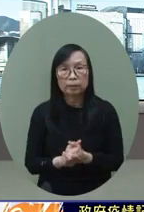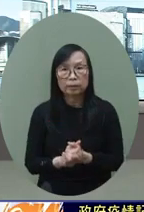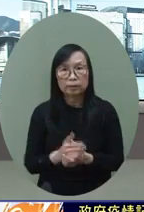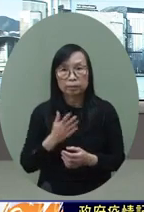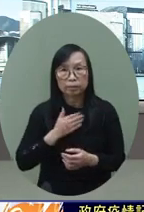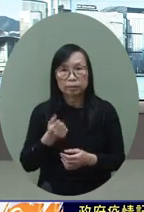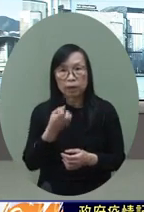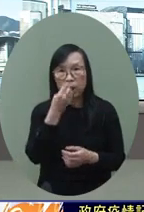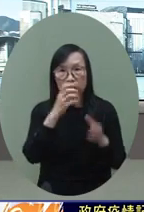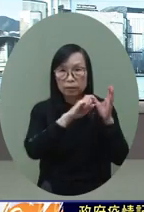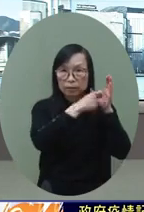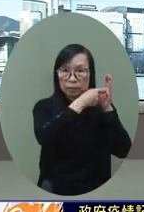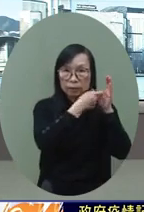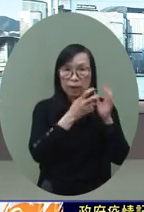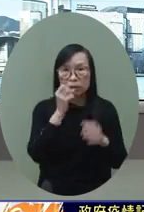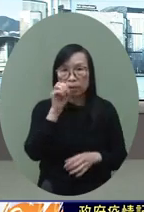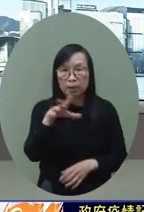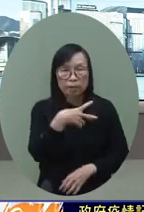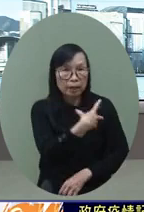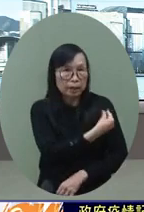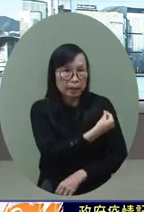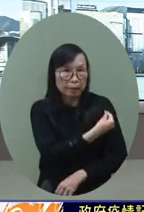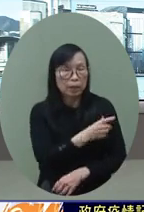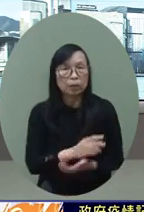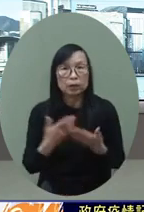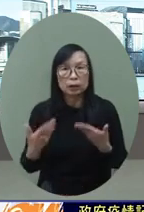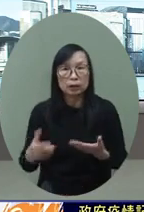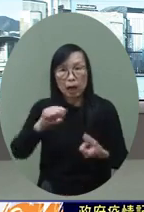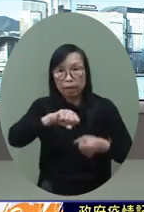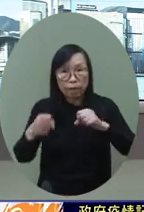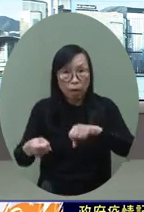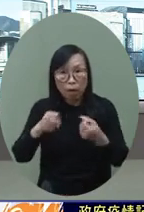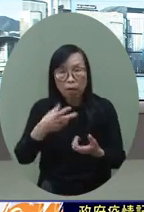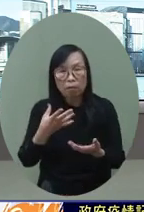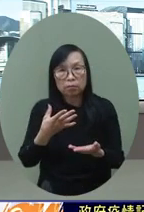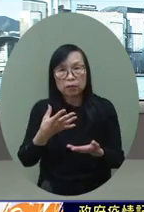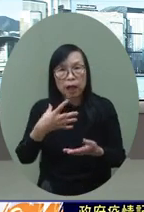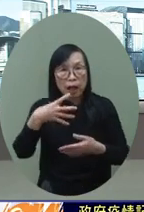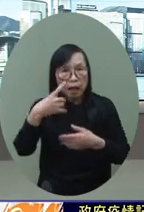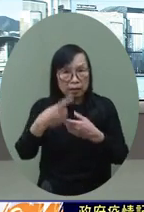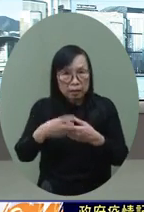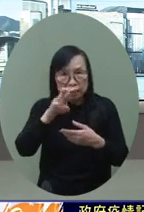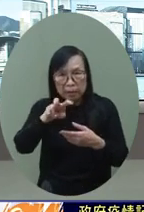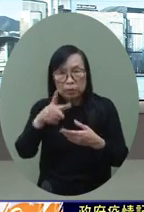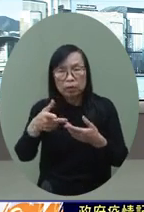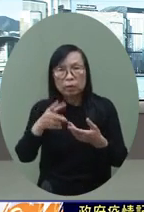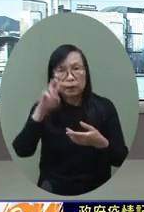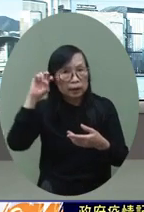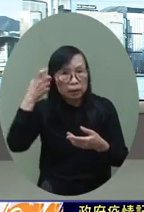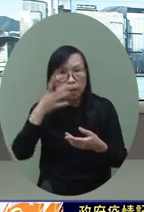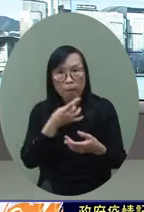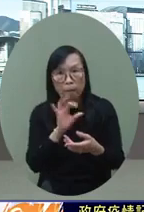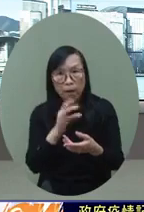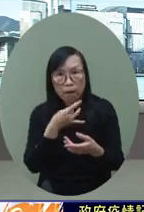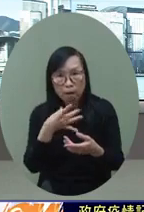你哋好啊，港台啊，想問翻疫苗嗰度先嘅，即係而家科興嗰度就仲未有嗰個臨床嘅研究報告啦。想問下個原，